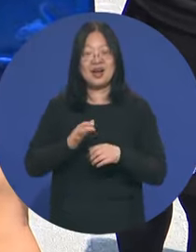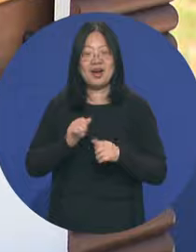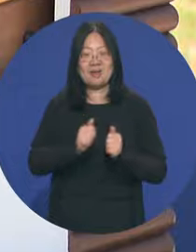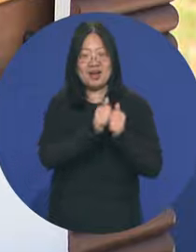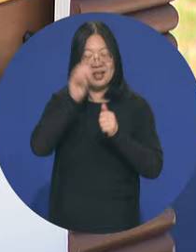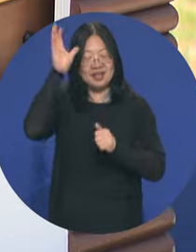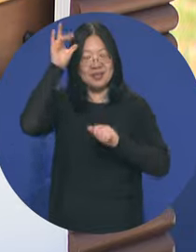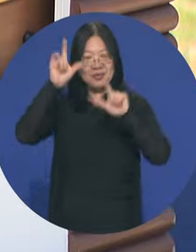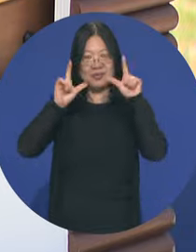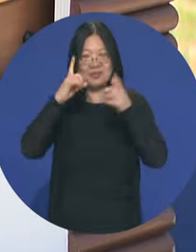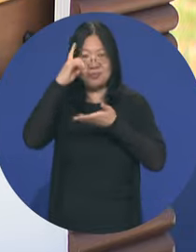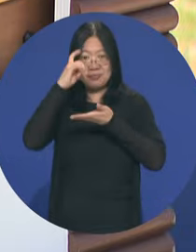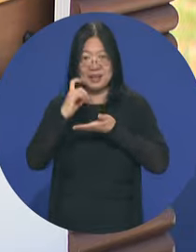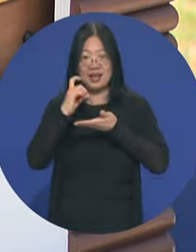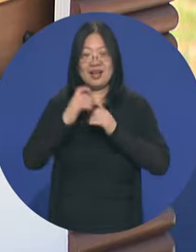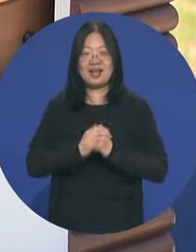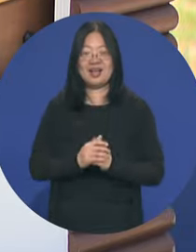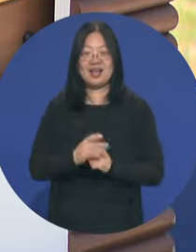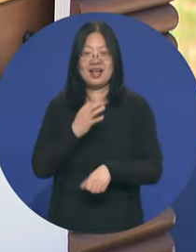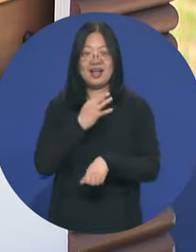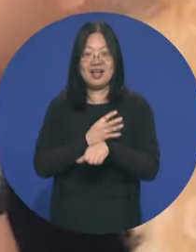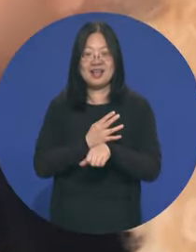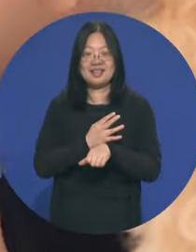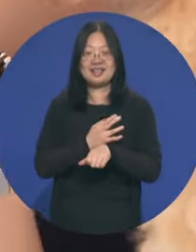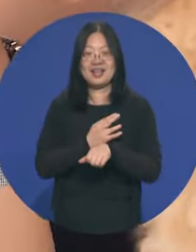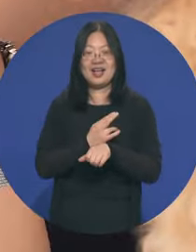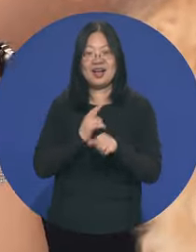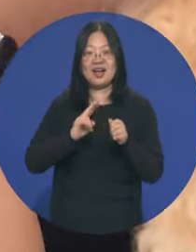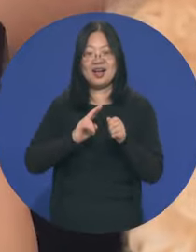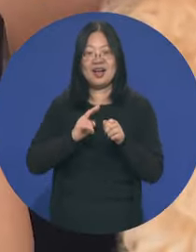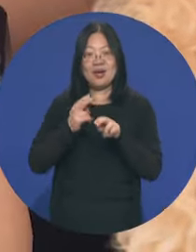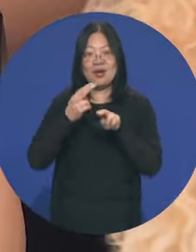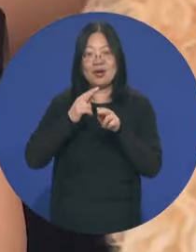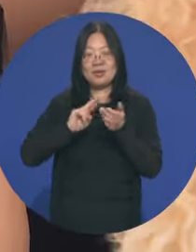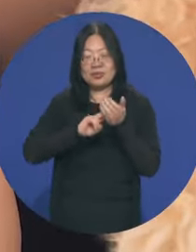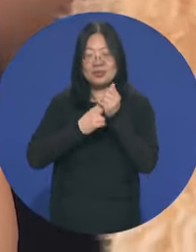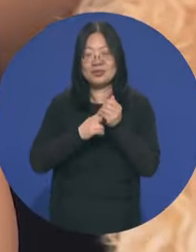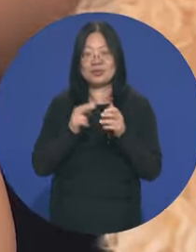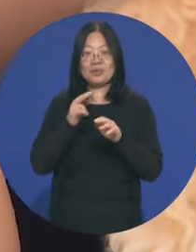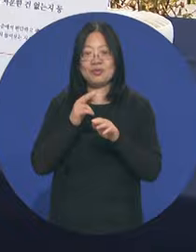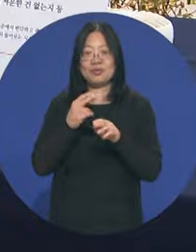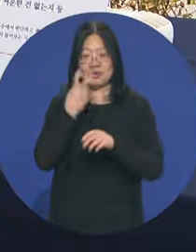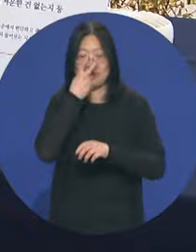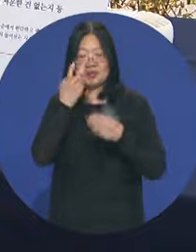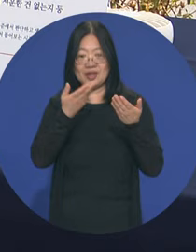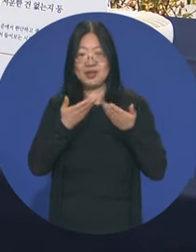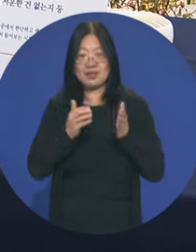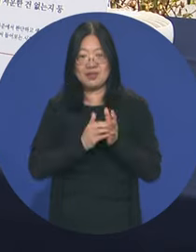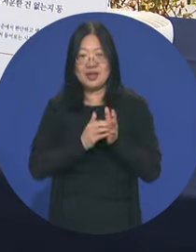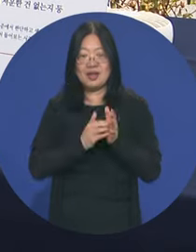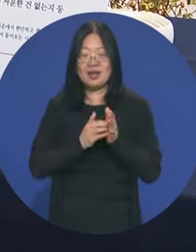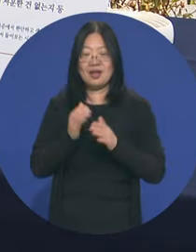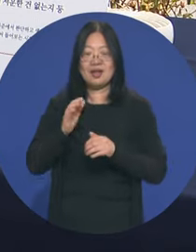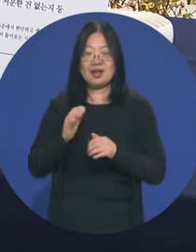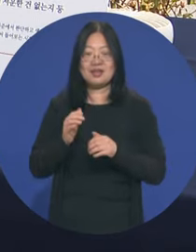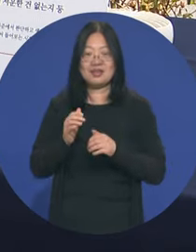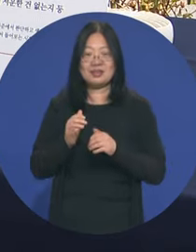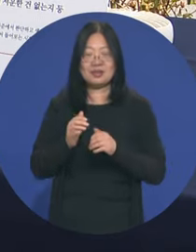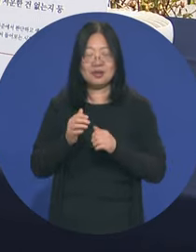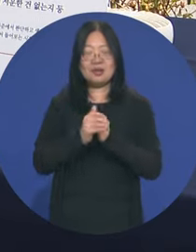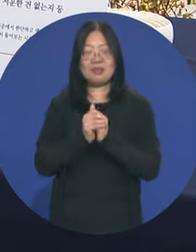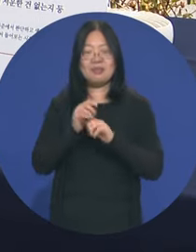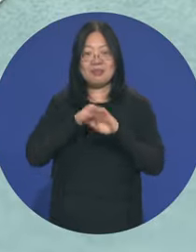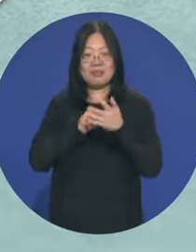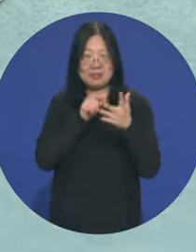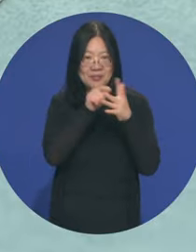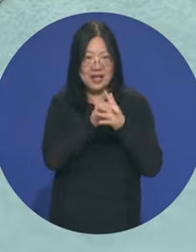익살스러운 반려견의 모습을 사진으로 남기고 간단한 미용 손질도 무료로 받을 수 있습니다. 또 반려동물의 마음을 엿볼 수